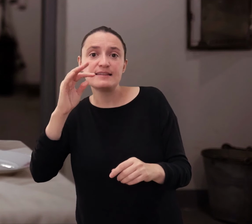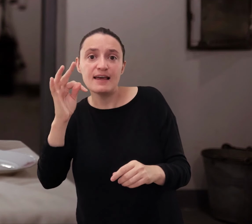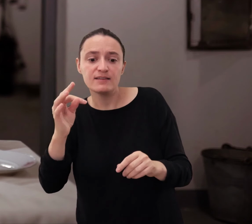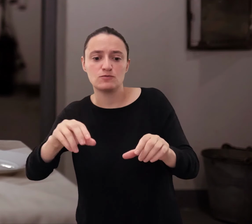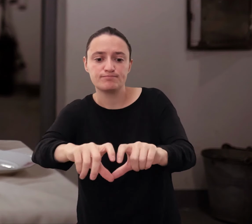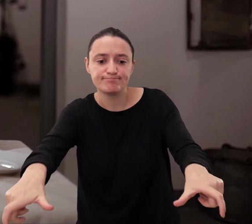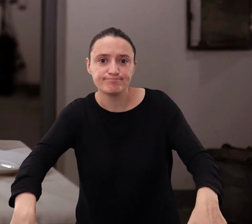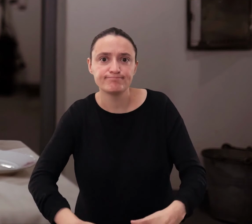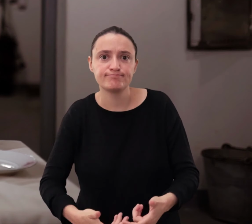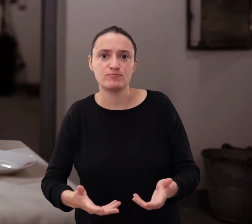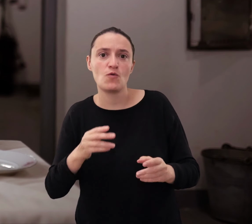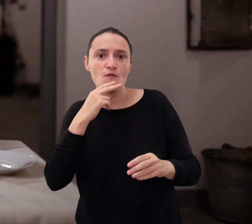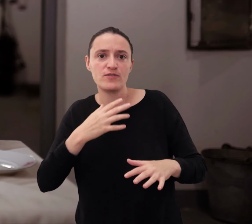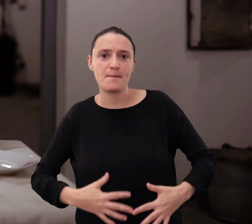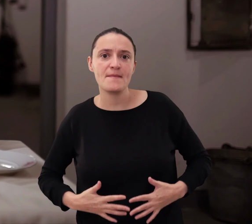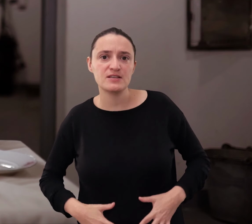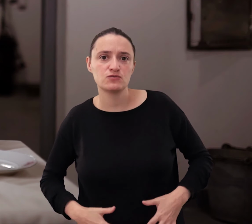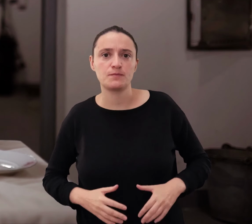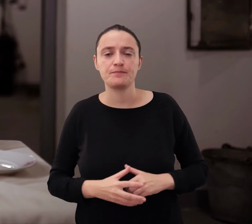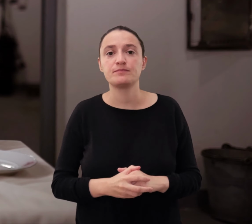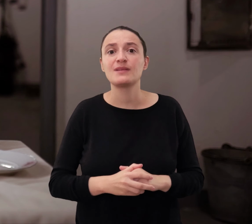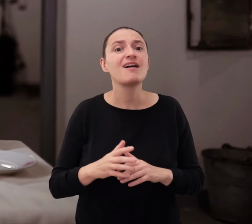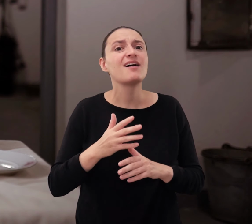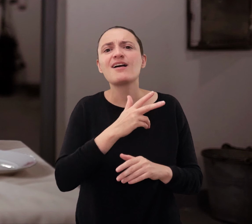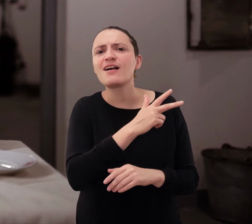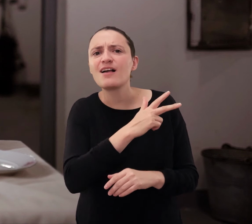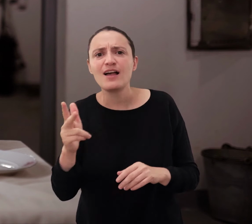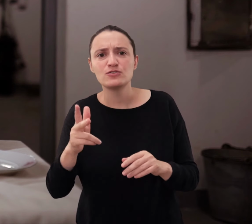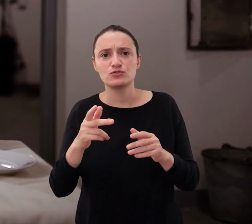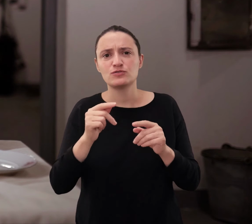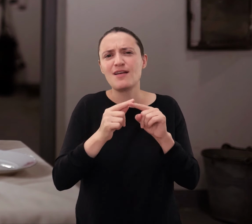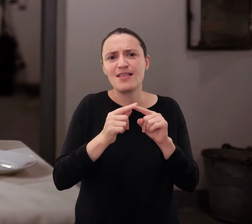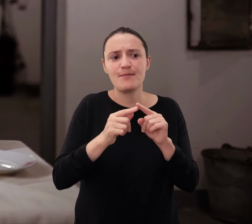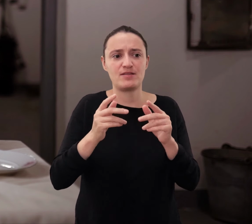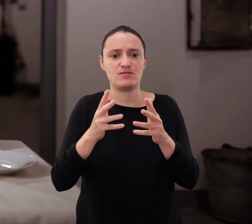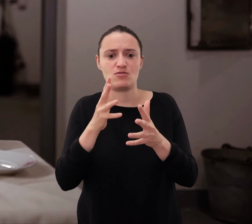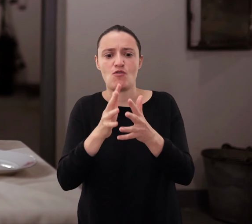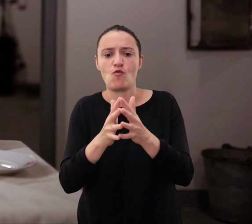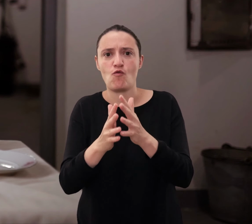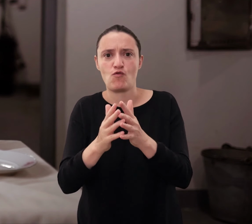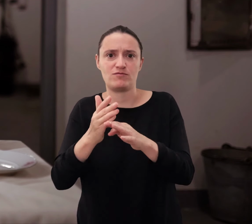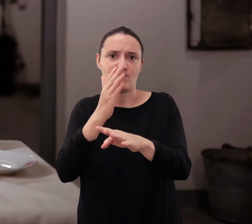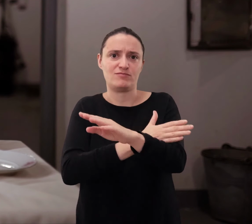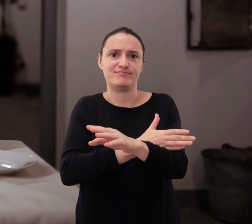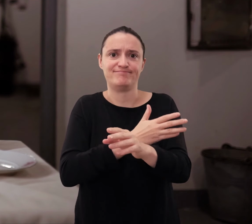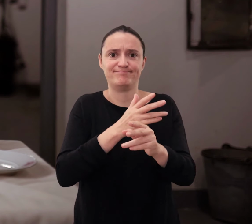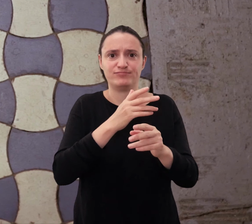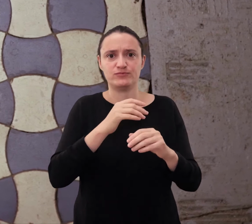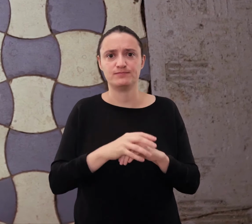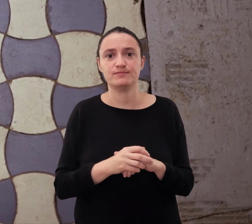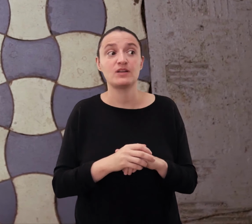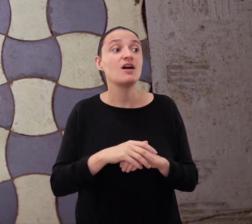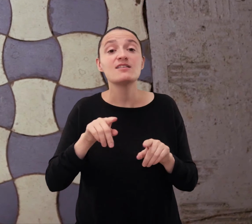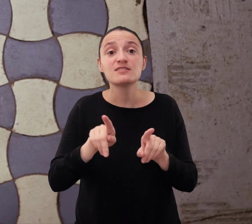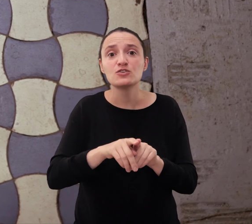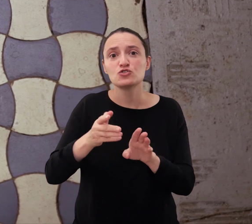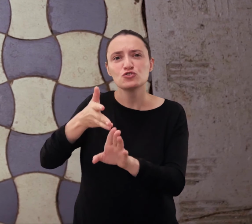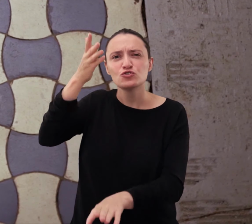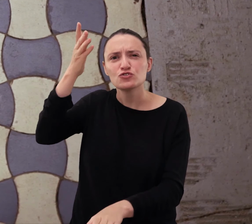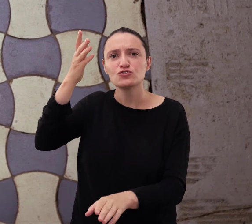ścianie żeśmy odtworzyli kafle, które były, a na posadzce gorsze